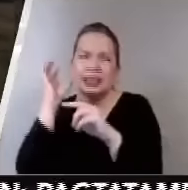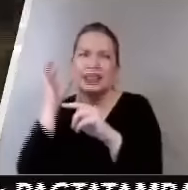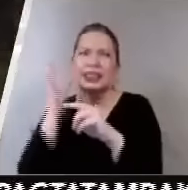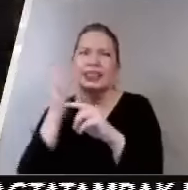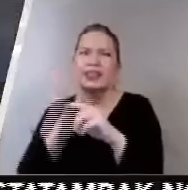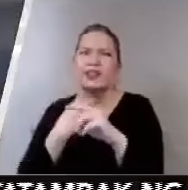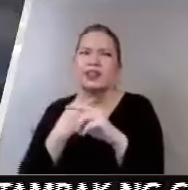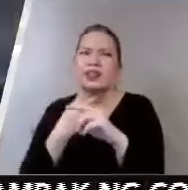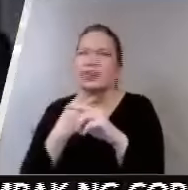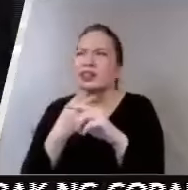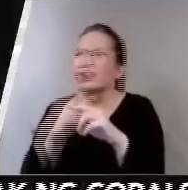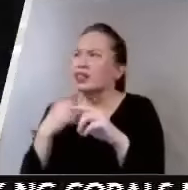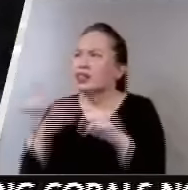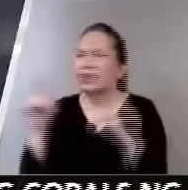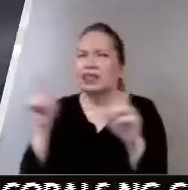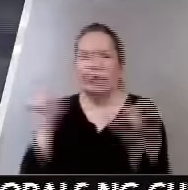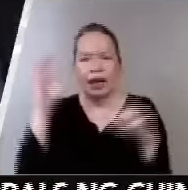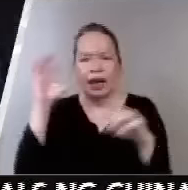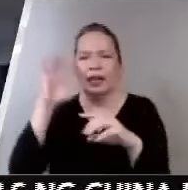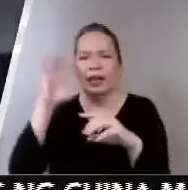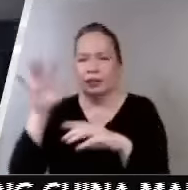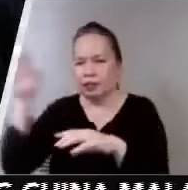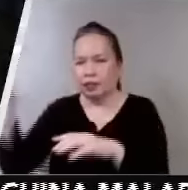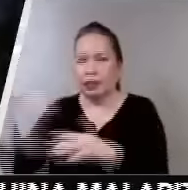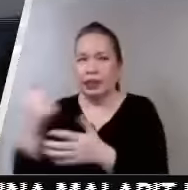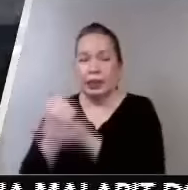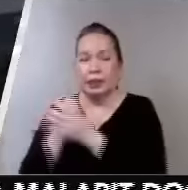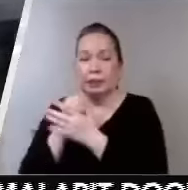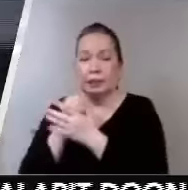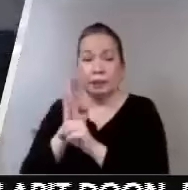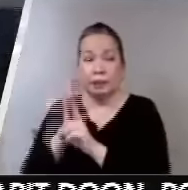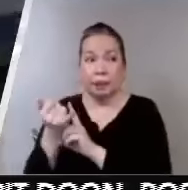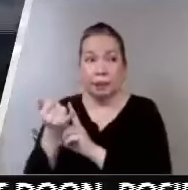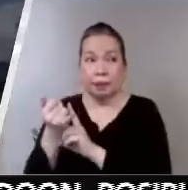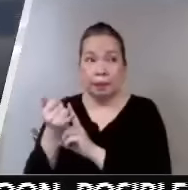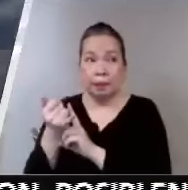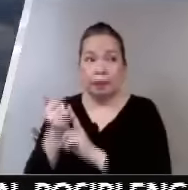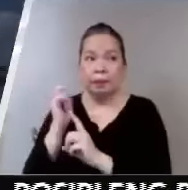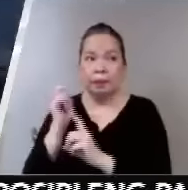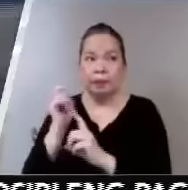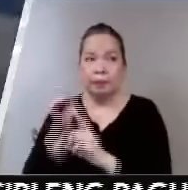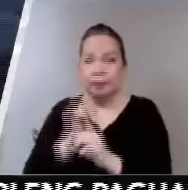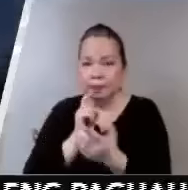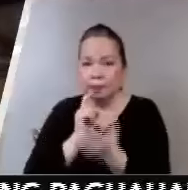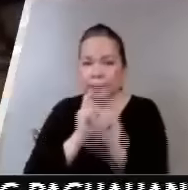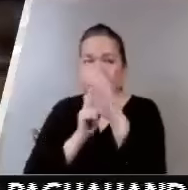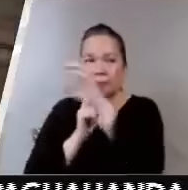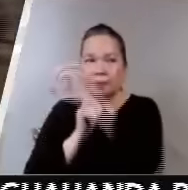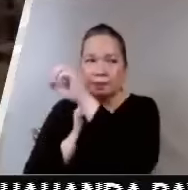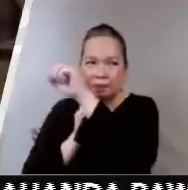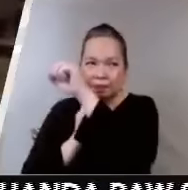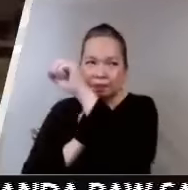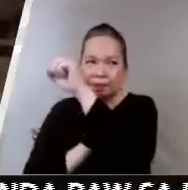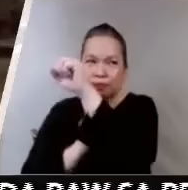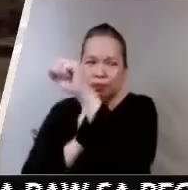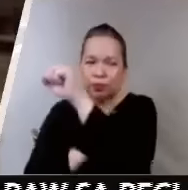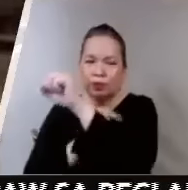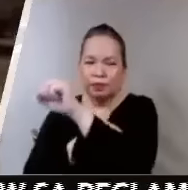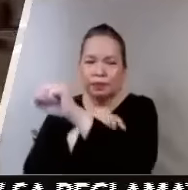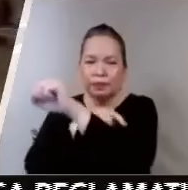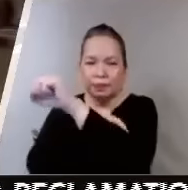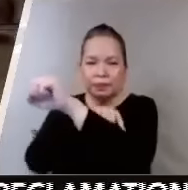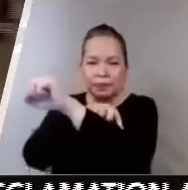ng puno. Kaya tumawag sila ng barangay na mabilis na pinuntahan ang stranded na kambing. Dahan-dahan nila